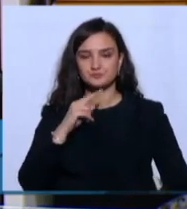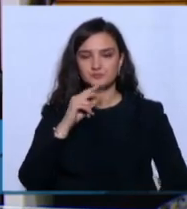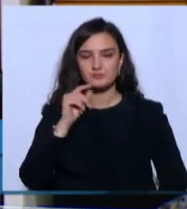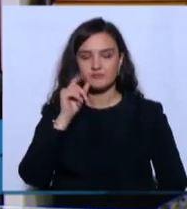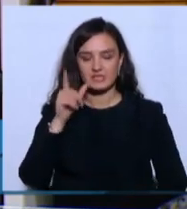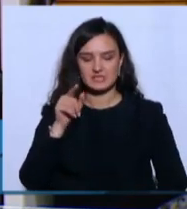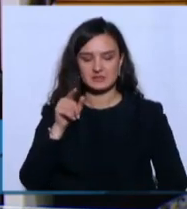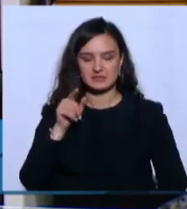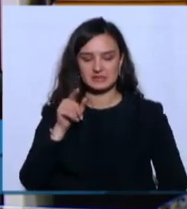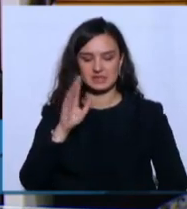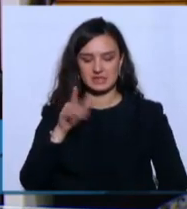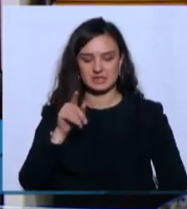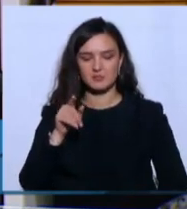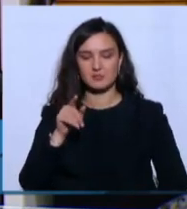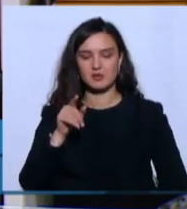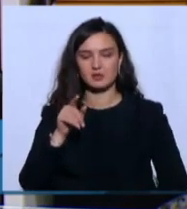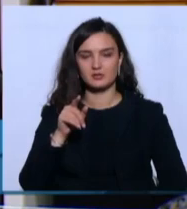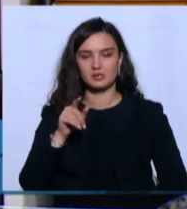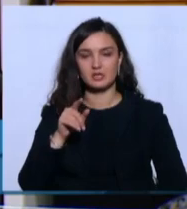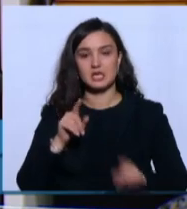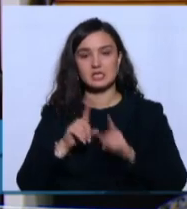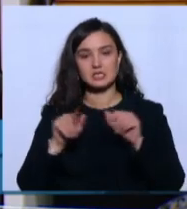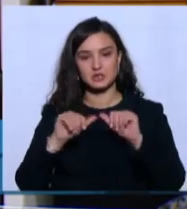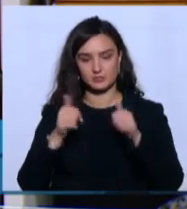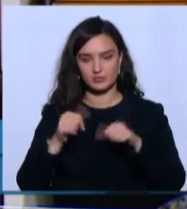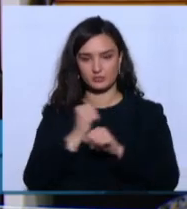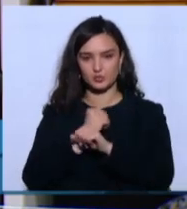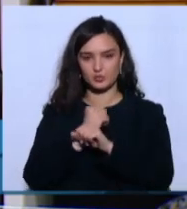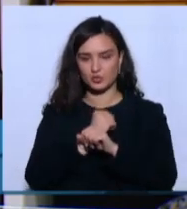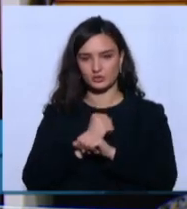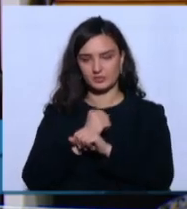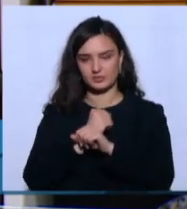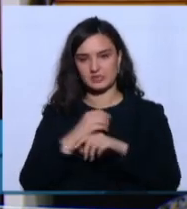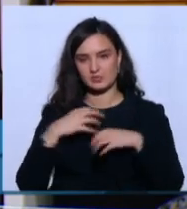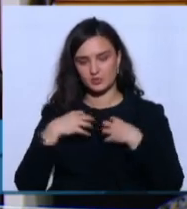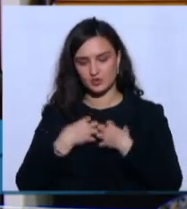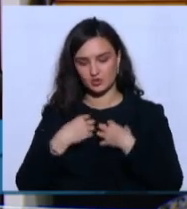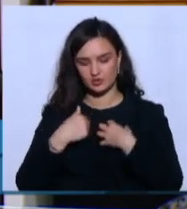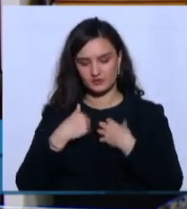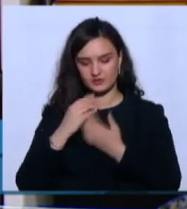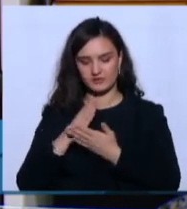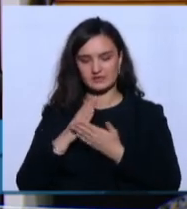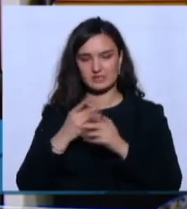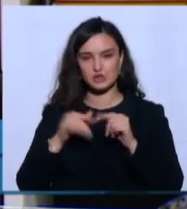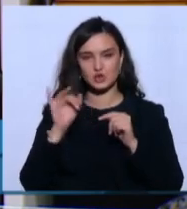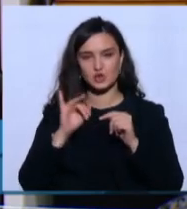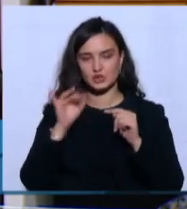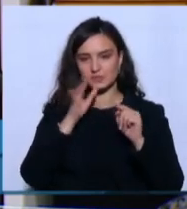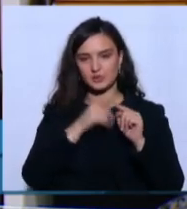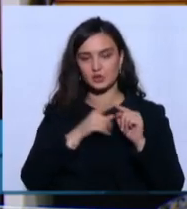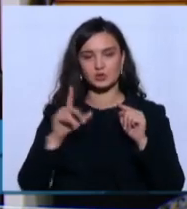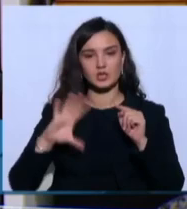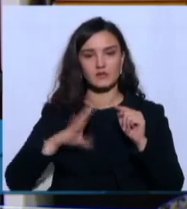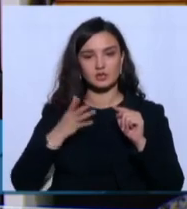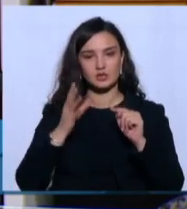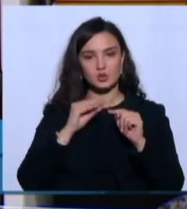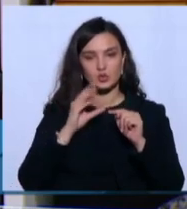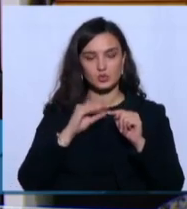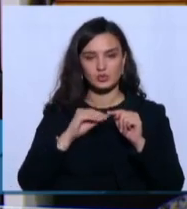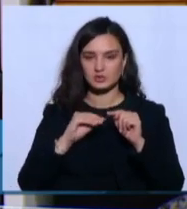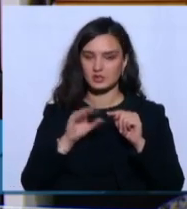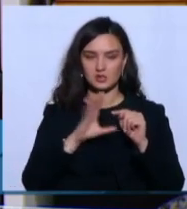სიფრთხილის ზომები იქნება მიღებული აი ესეთი ტიპის კურორტებზე. სამწუხაროდ ჩვენ გვაქვს ის ისტორიის ის პერიოდი გავლილი, როცა